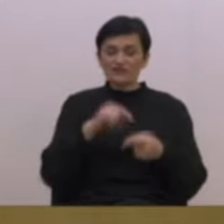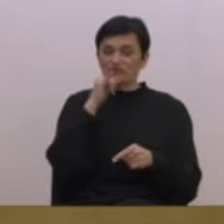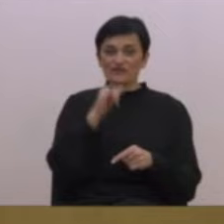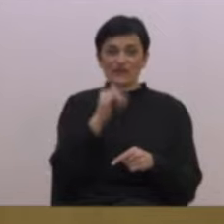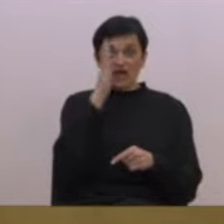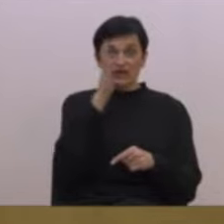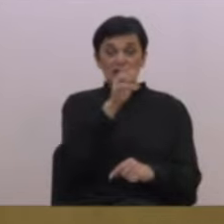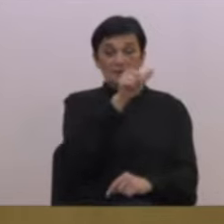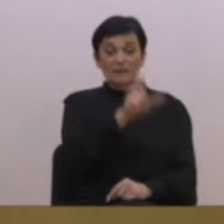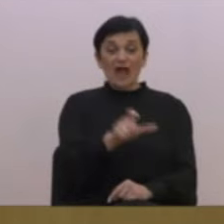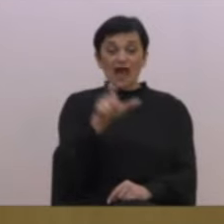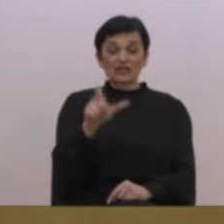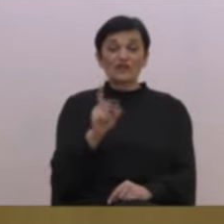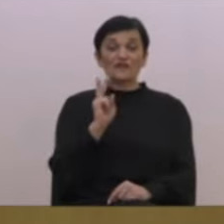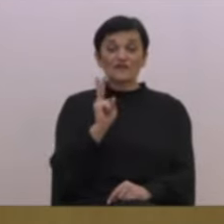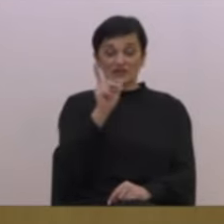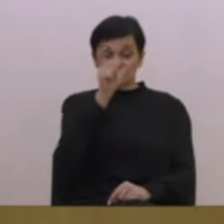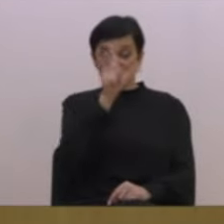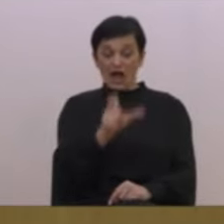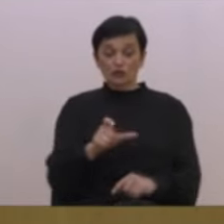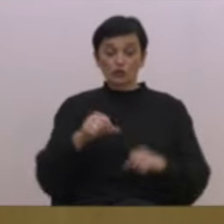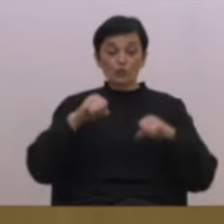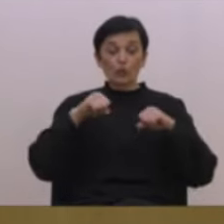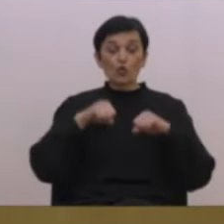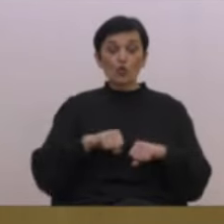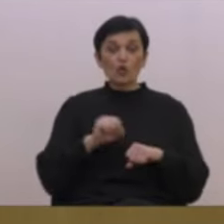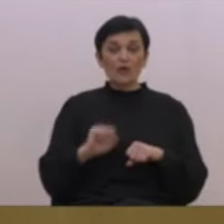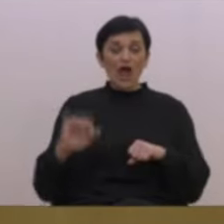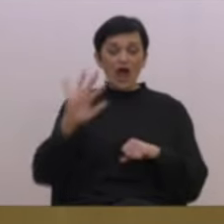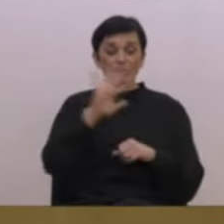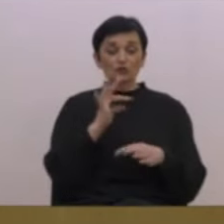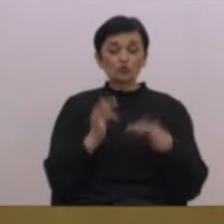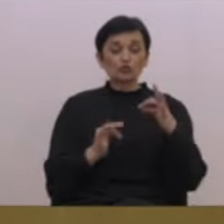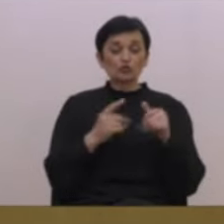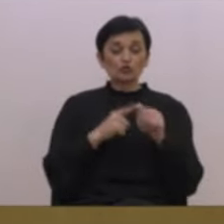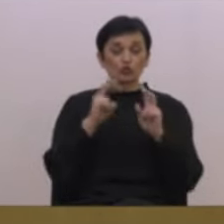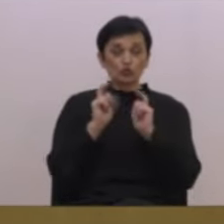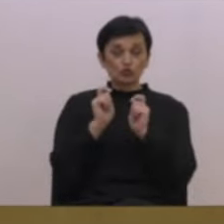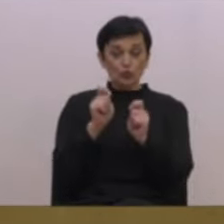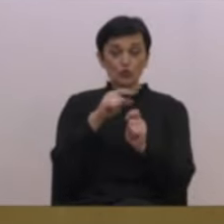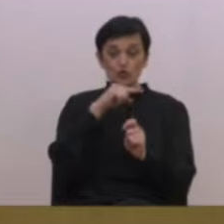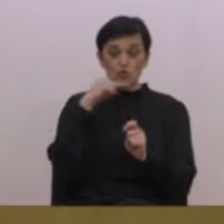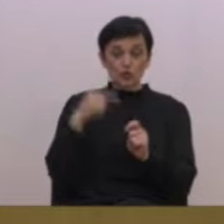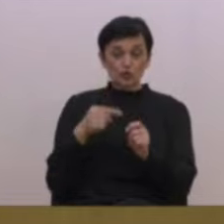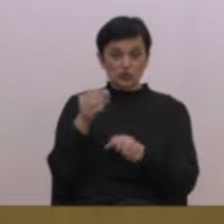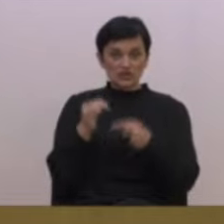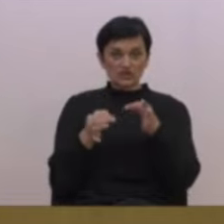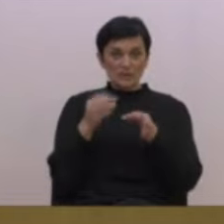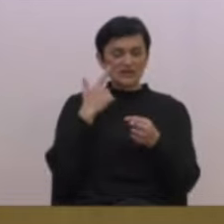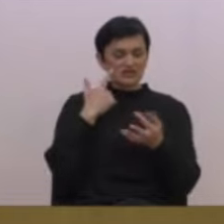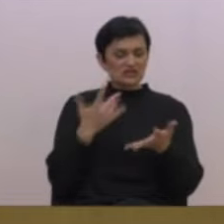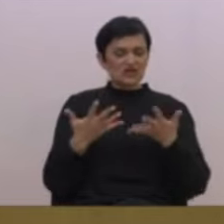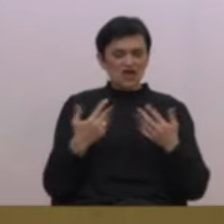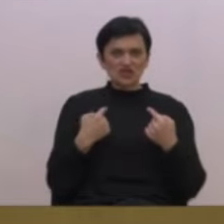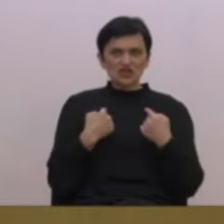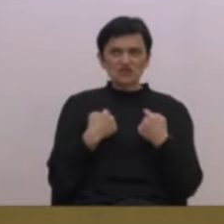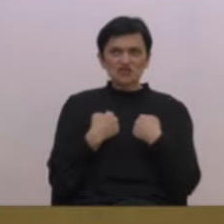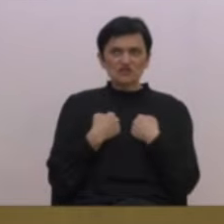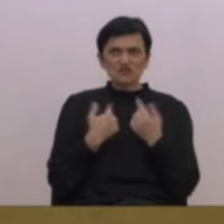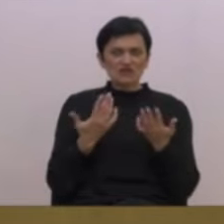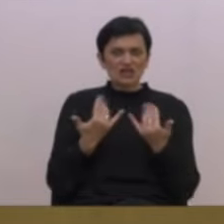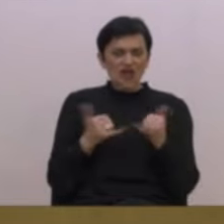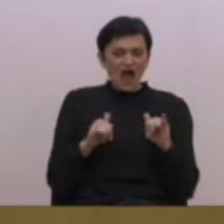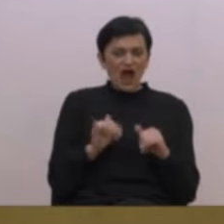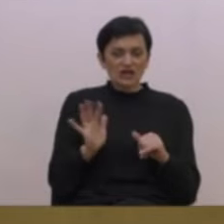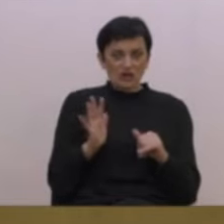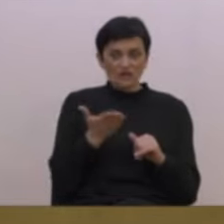იმ ადამიანებისგან ვინც ადამიანის უფლებების ევროპულ სასამართლოს უწოდებს რუსულ სასამართლოს ცხადია ჩვენ არაფერი არ უნდა